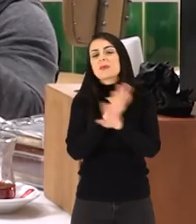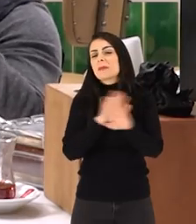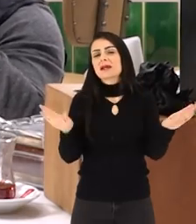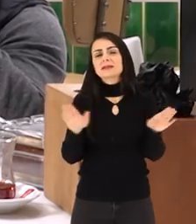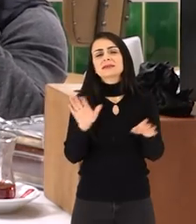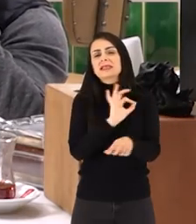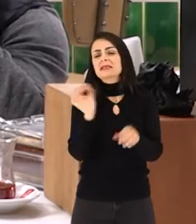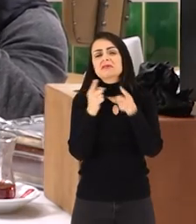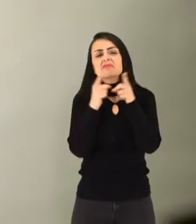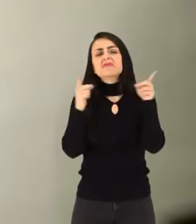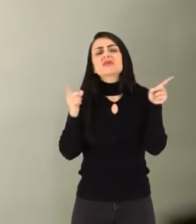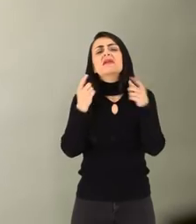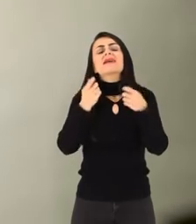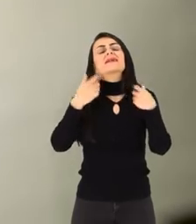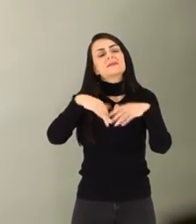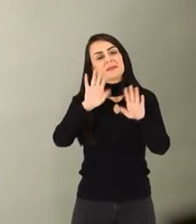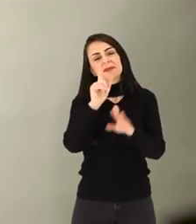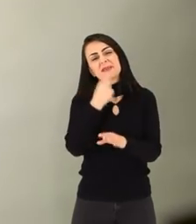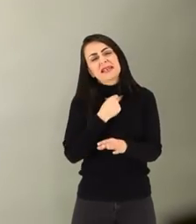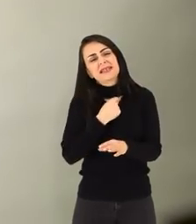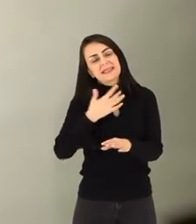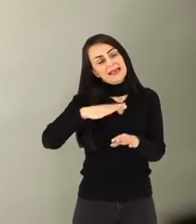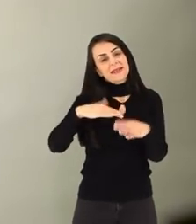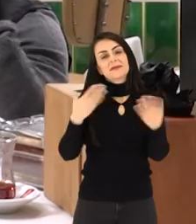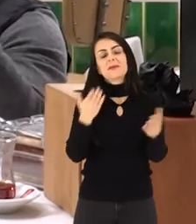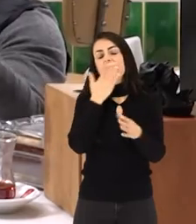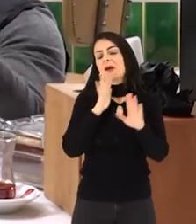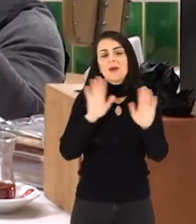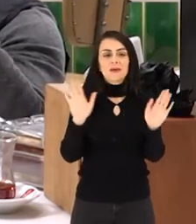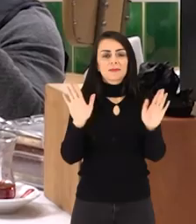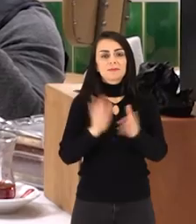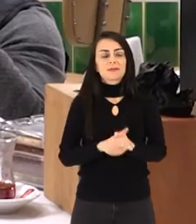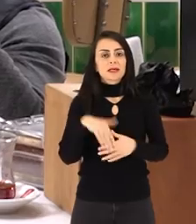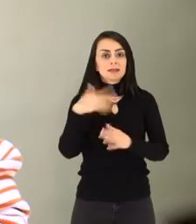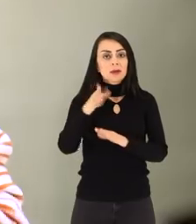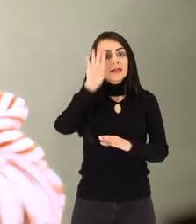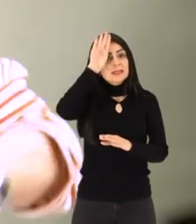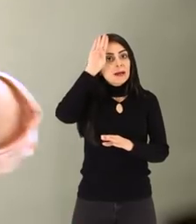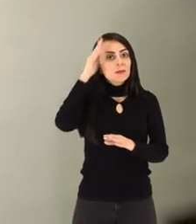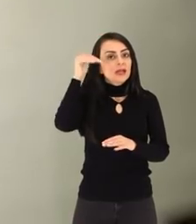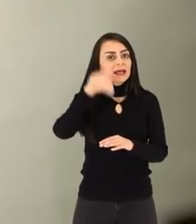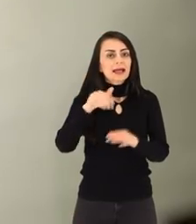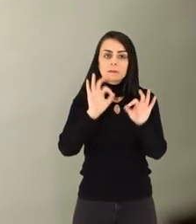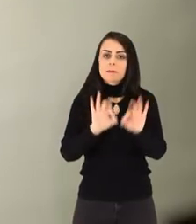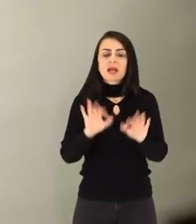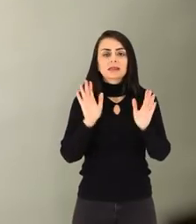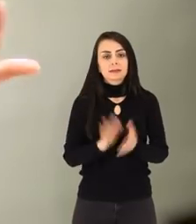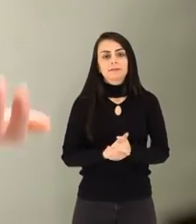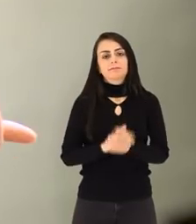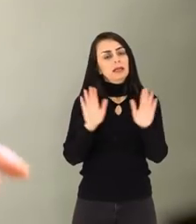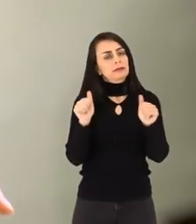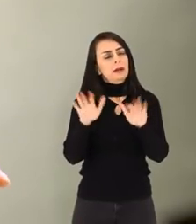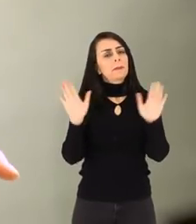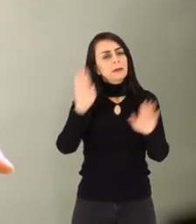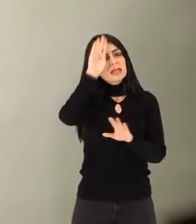uzatmadılar. Çok rica ettim hani bir yıl daha lütfen falan ama yok. Sonra İstanbul tamamen. İstanbul başlamış oldu zaten. Artık